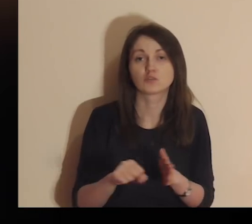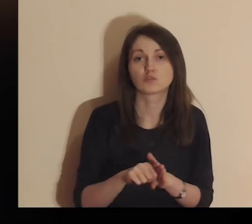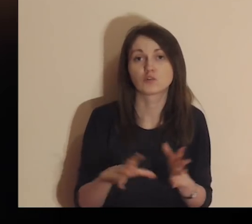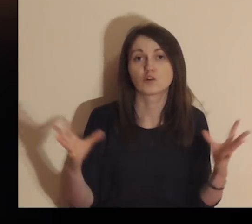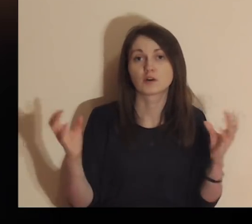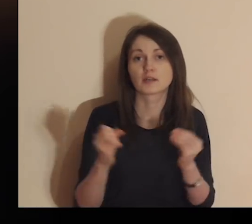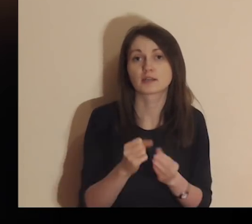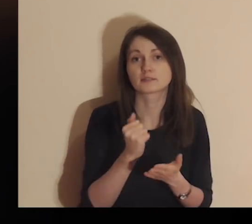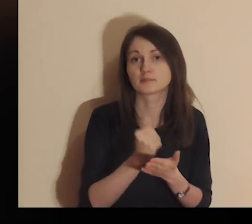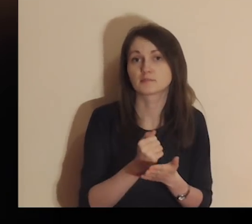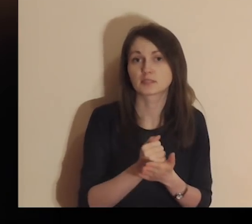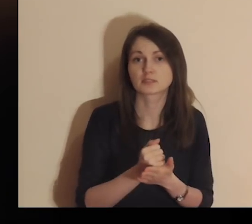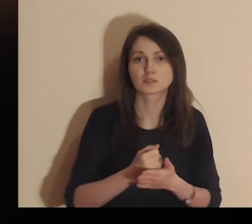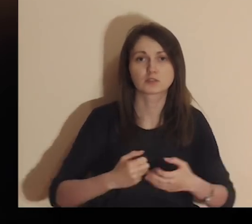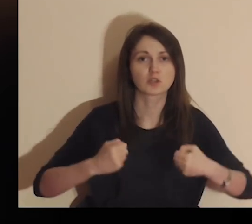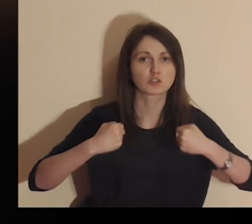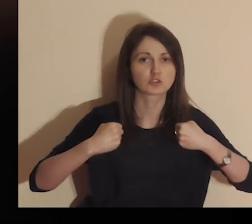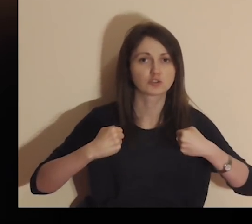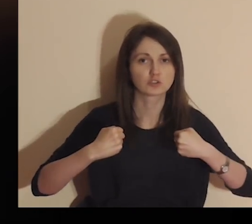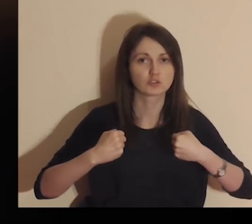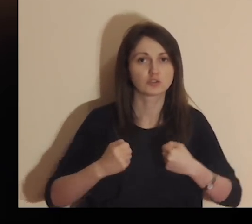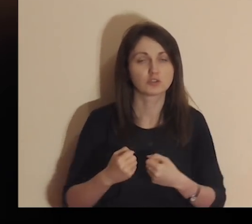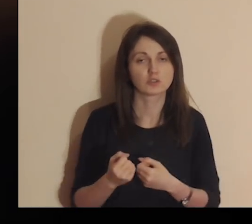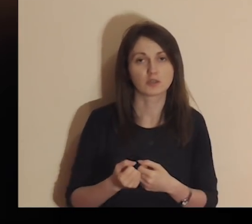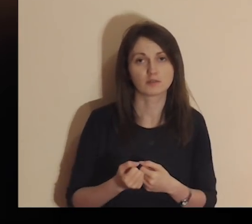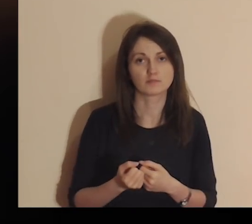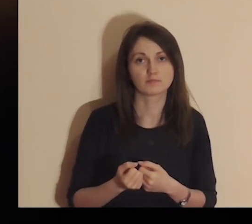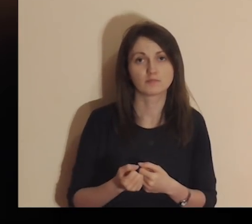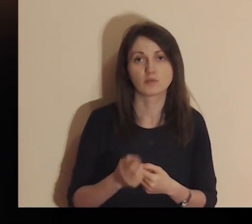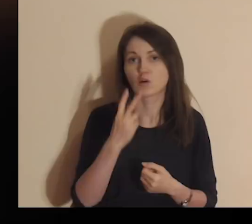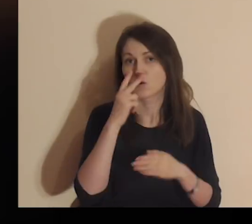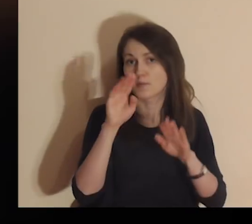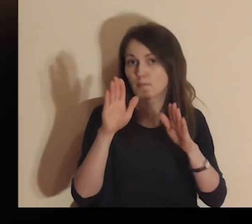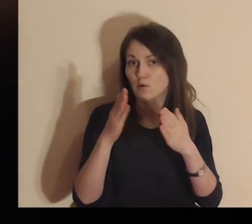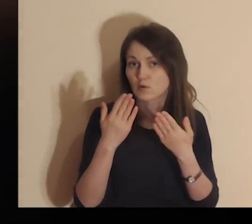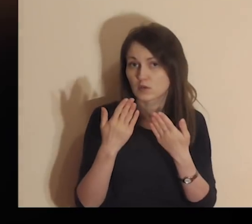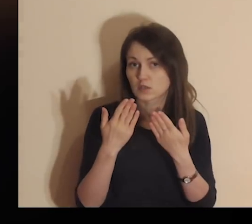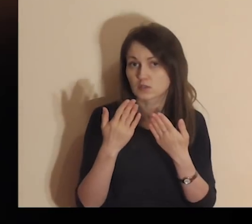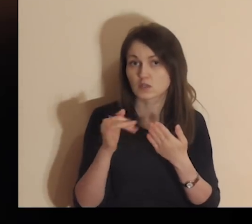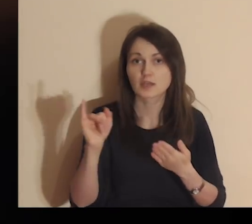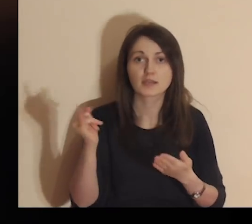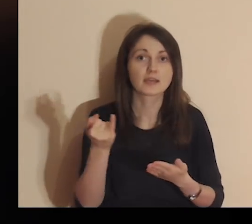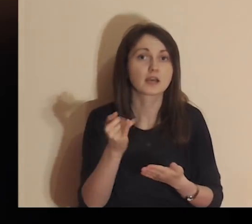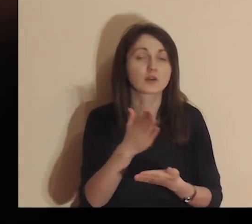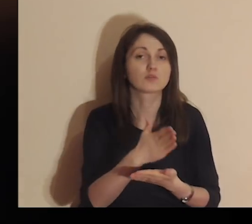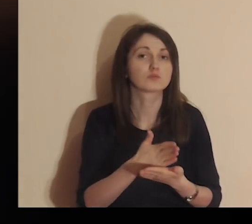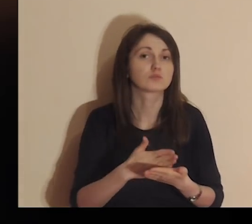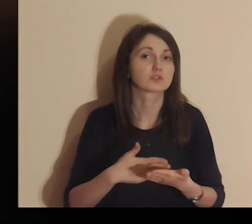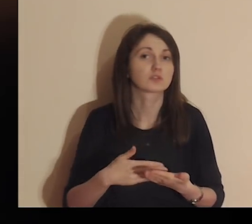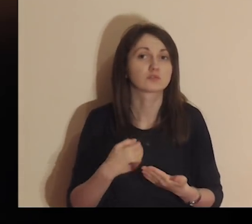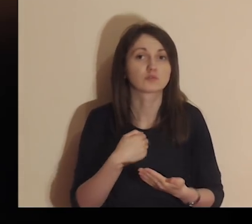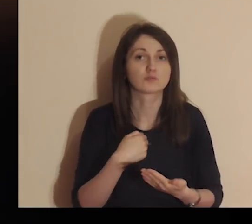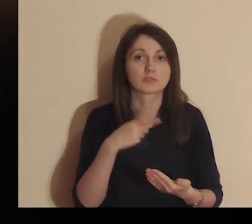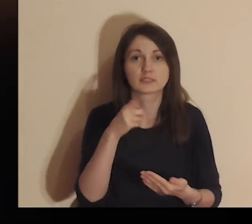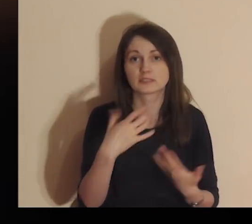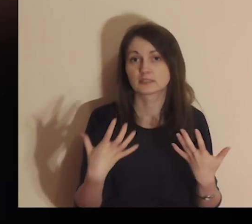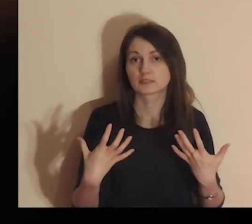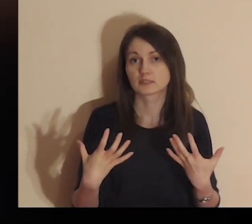Pokaż, Panie, z jaką częścią mnie Ty chcesz współpracować.